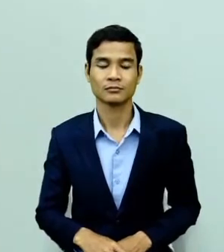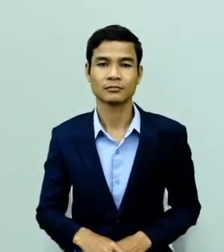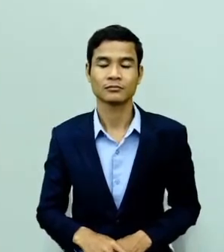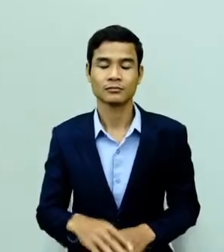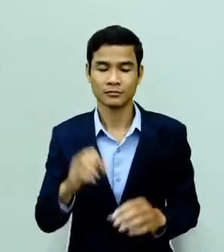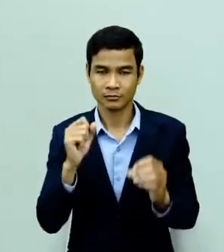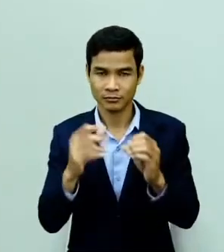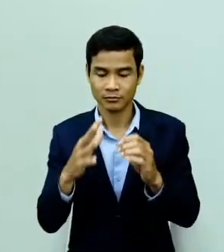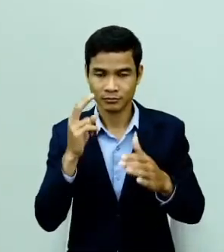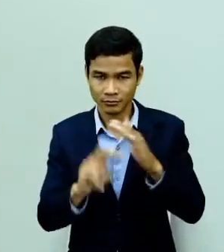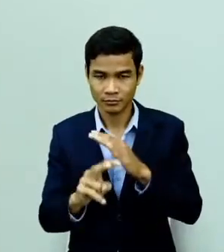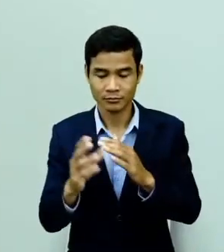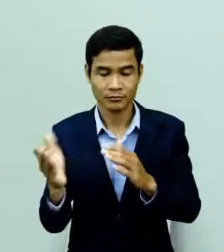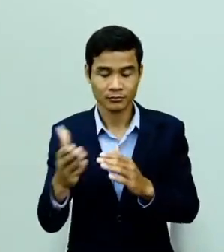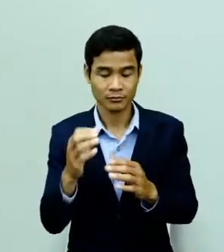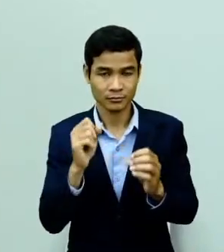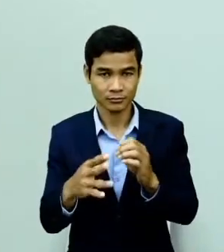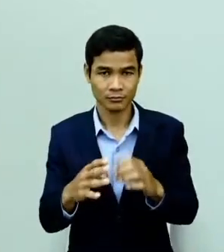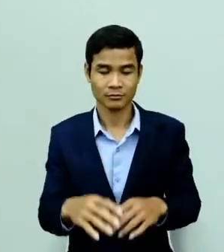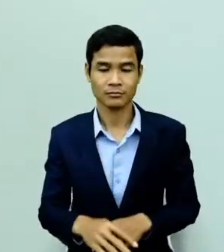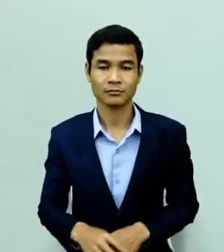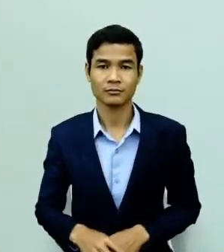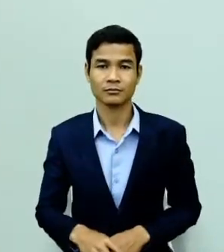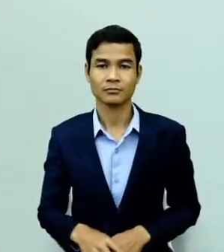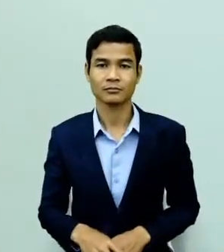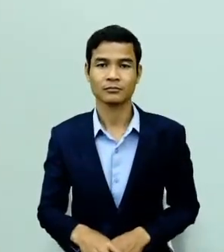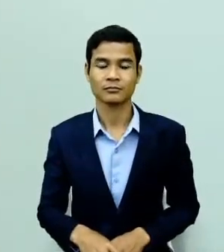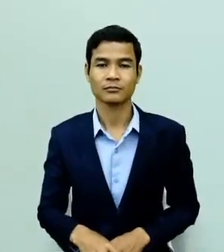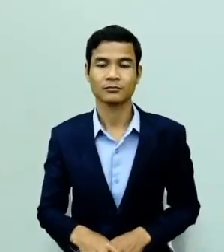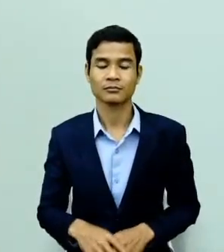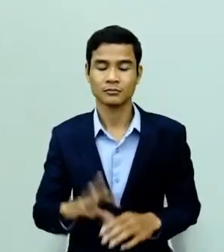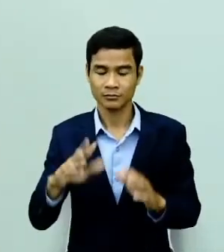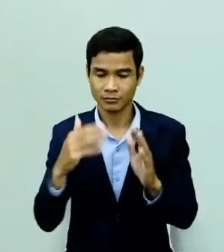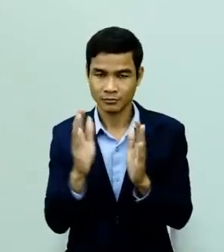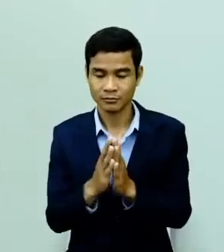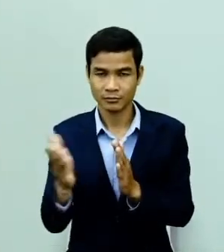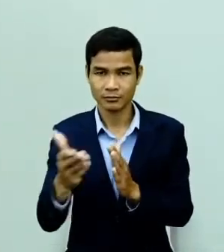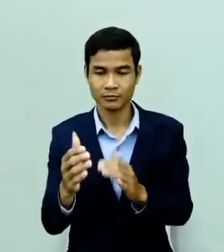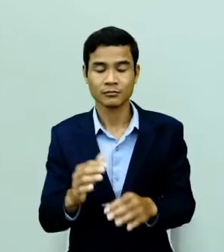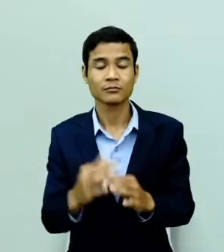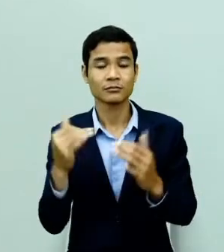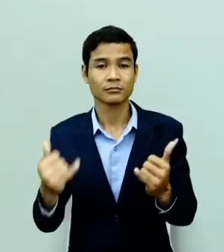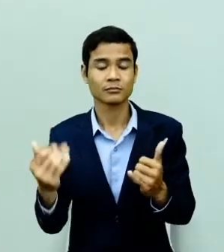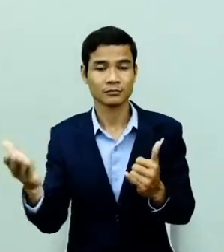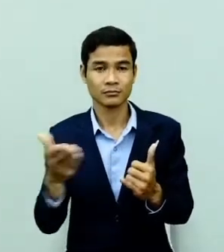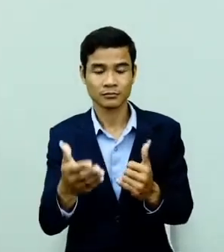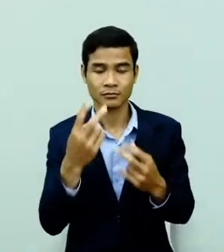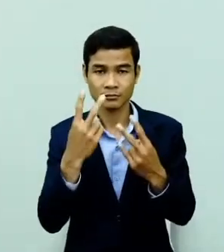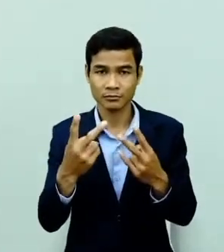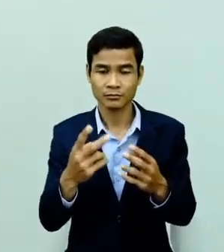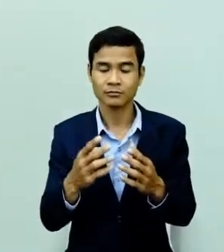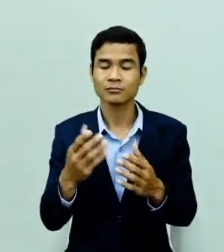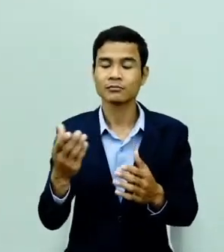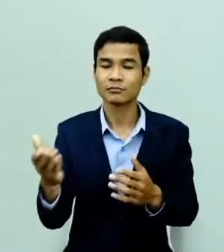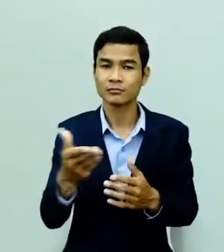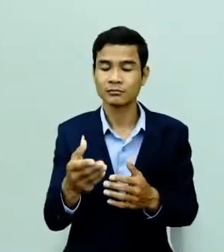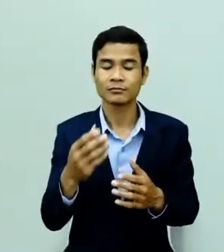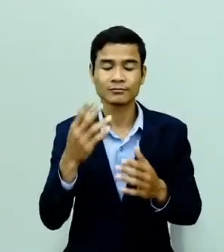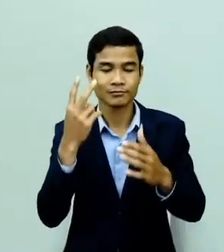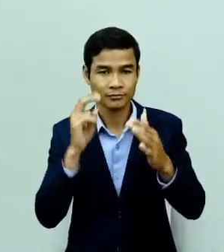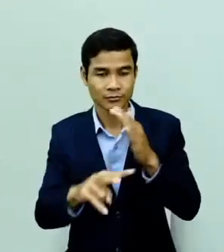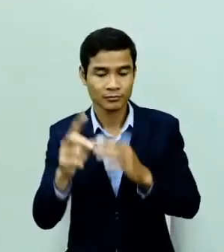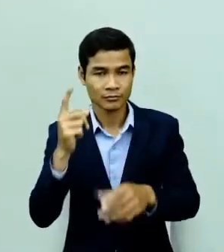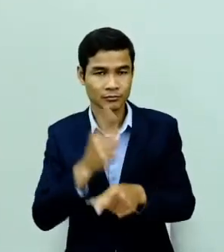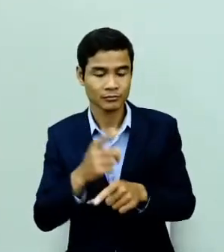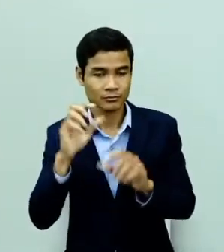ចាប់ផ្ដើមទូទាយចាប់ផ្ដើមចាអរគុណកូនឥឡូវកូនកូនចាំមើលតើអ្វីដែលកូនទូទាយត្រឹមត្រូវ